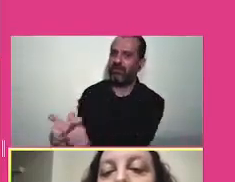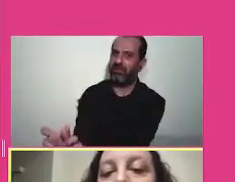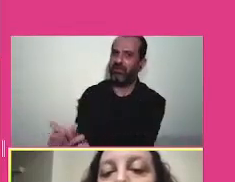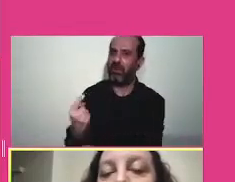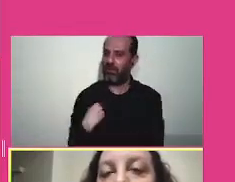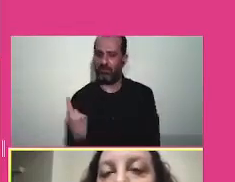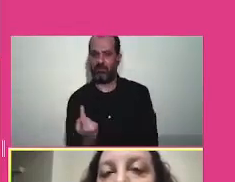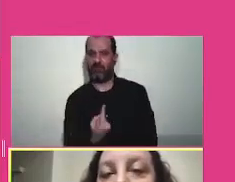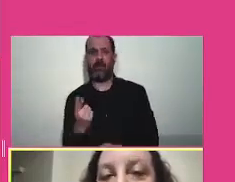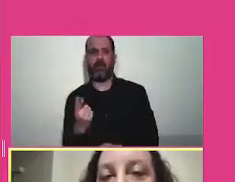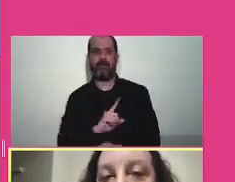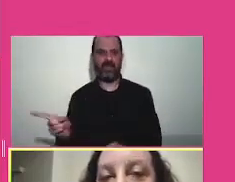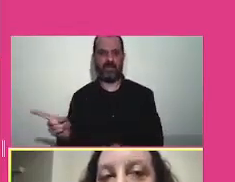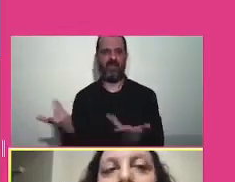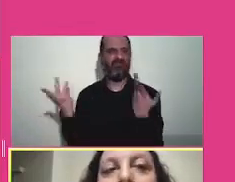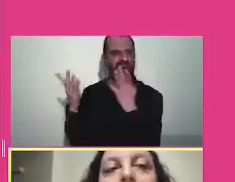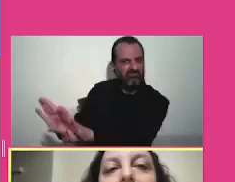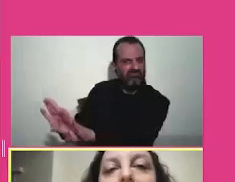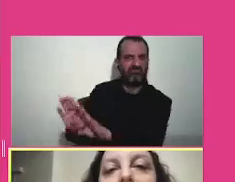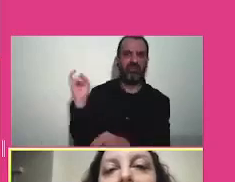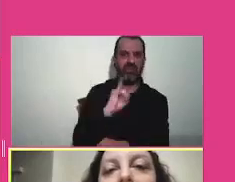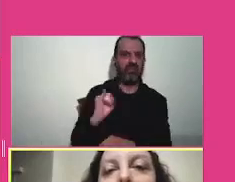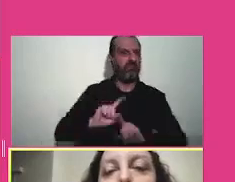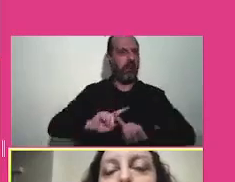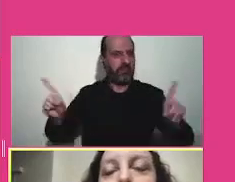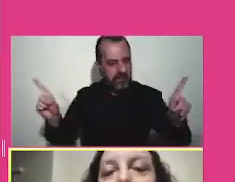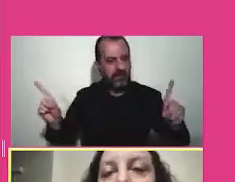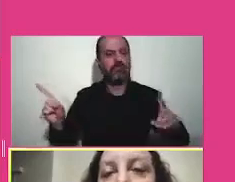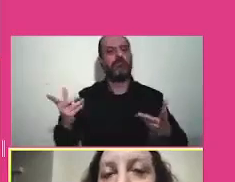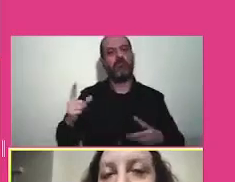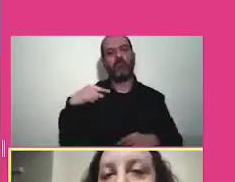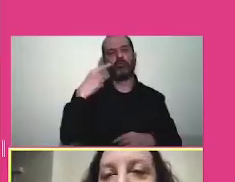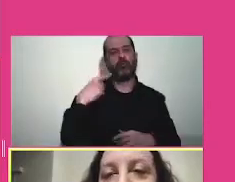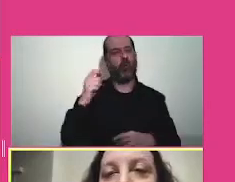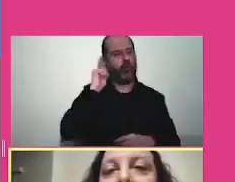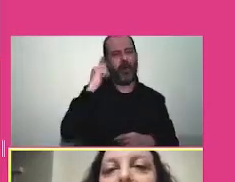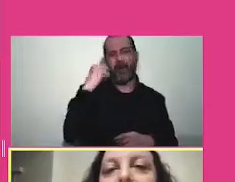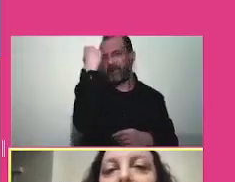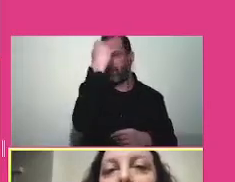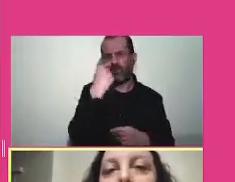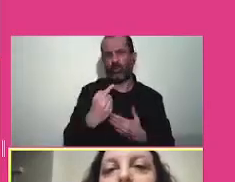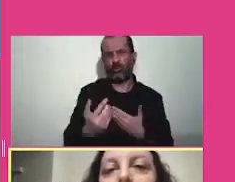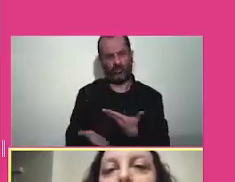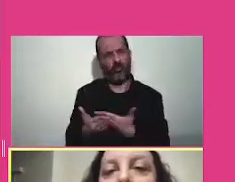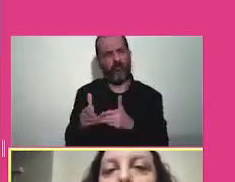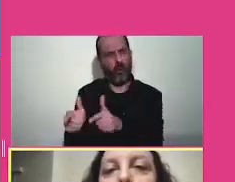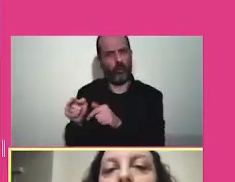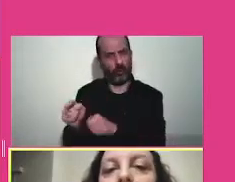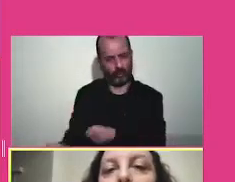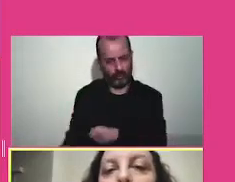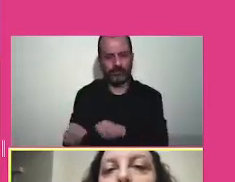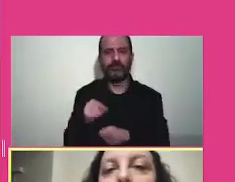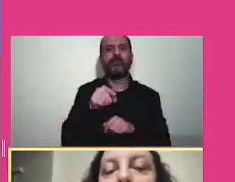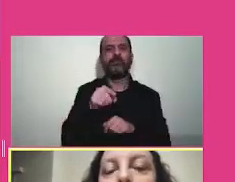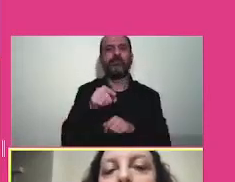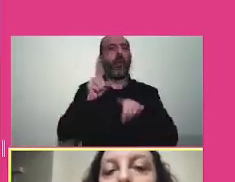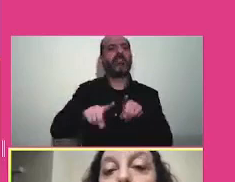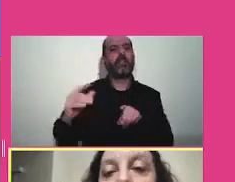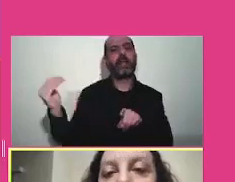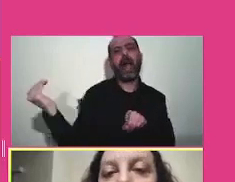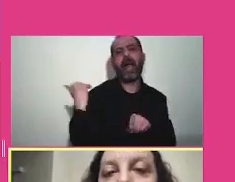στην ιδρυματοποίησή τους. Αυτό είναι πάνω κάτω το παιχνίδι. Έχει και κάποιες ερωτήσεις που έχουν να κάνουν